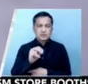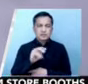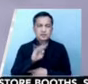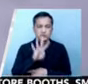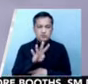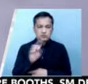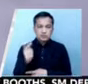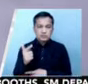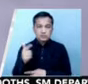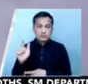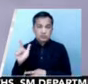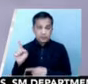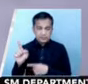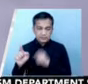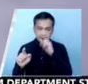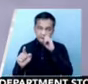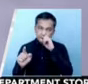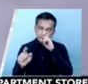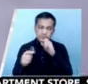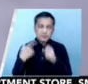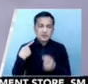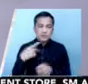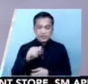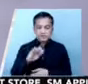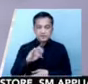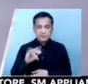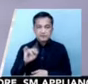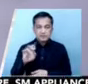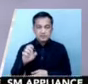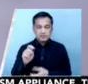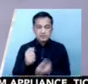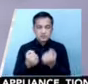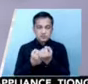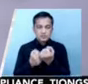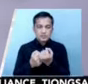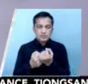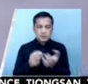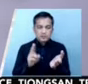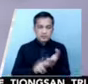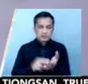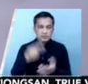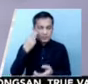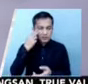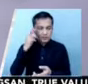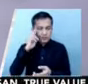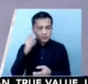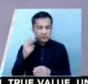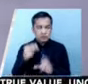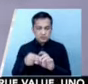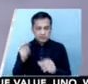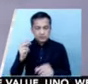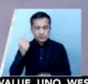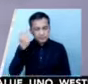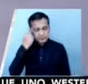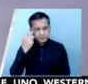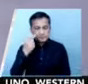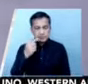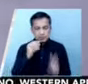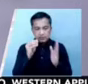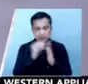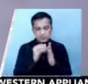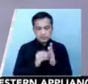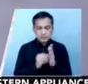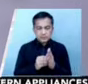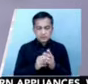meron ding affidavit of support na pirmado umano ni Roque nung wala na siya sa gobyerno nakasaad dito n sasagutin niya ang